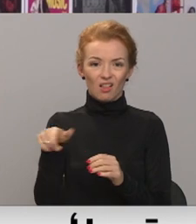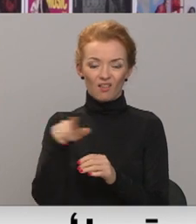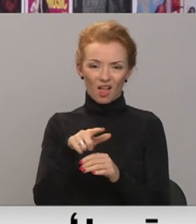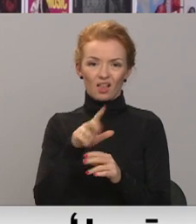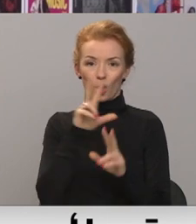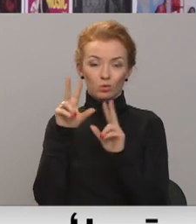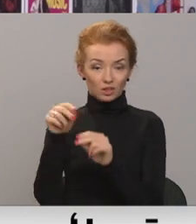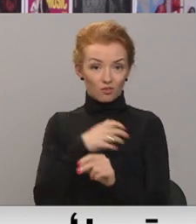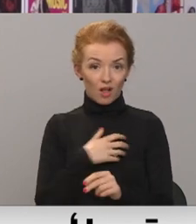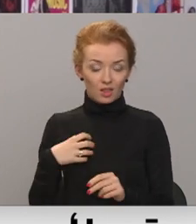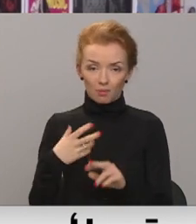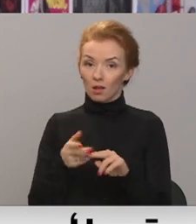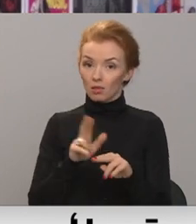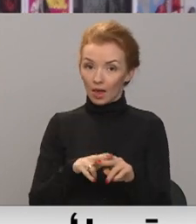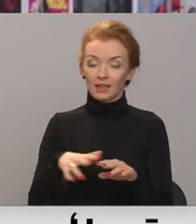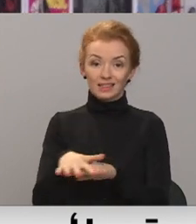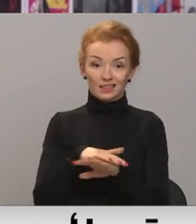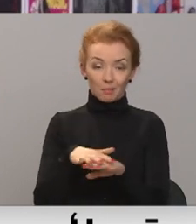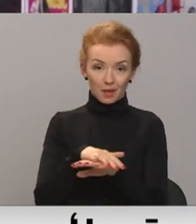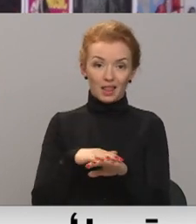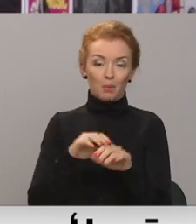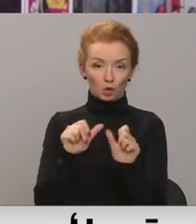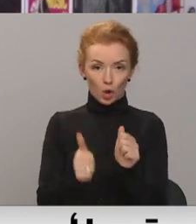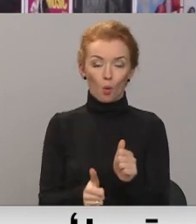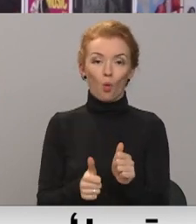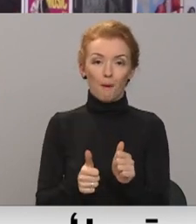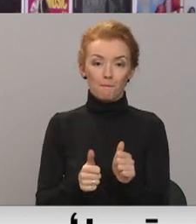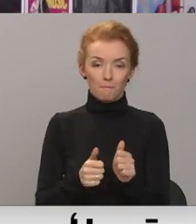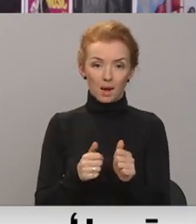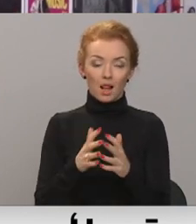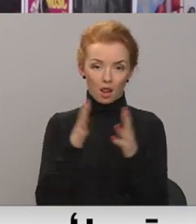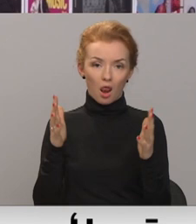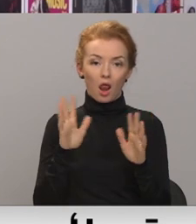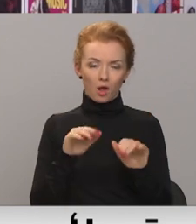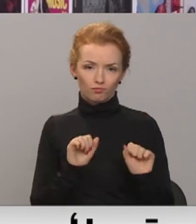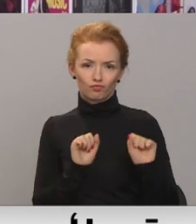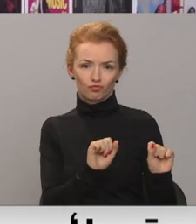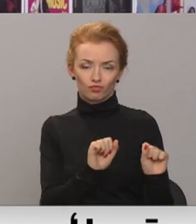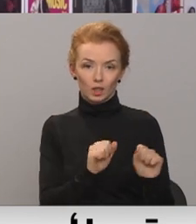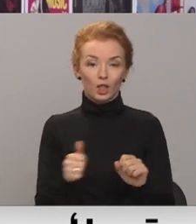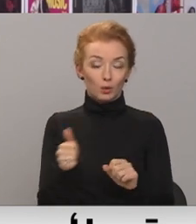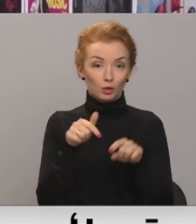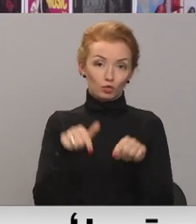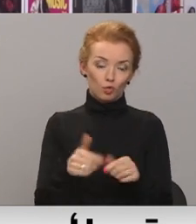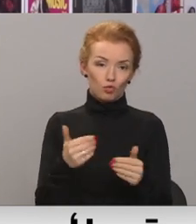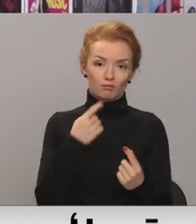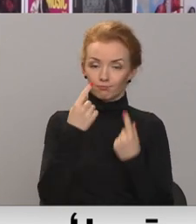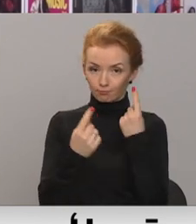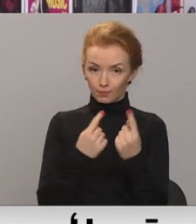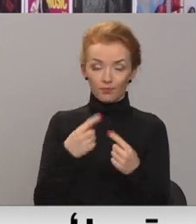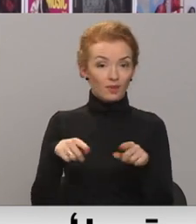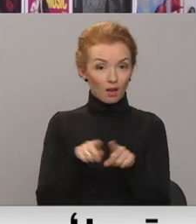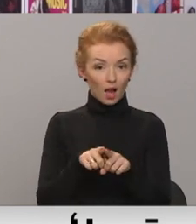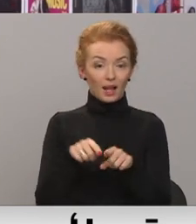sabiedrību, tad tieši sabiedrības loma turēties tam pretim tika, jo īpaši akcentēta. Un kaut arī